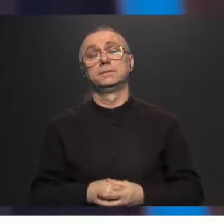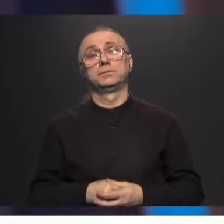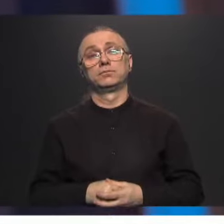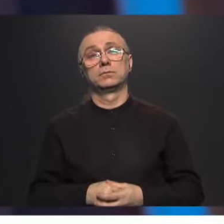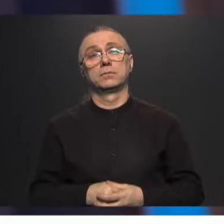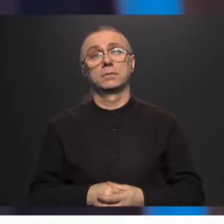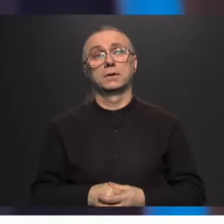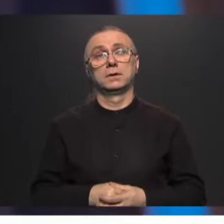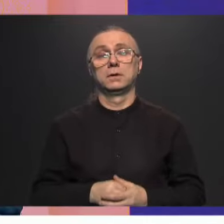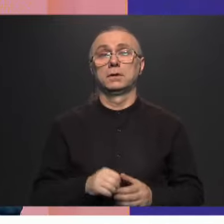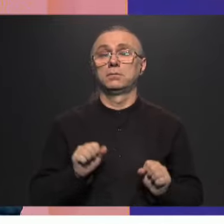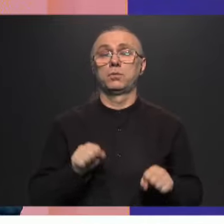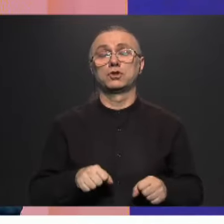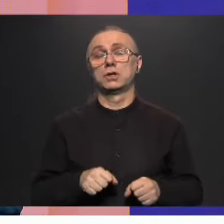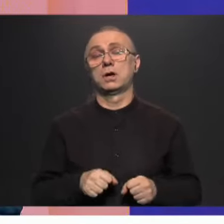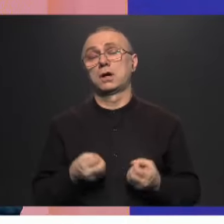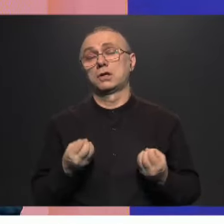и ездить от